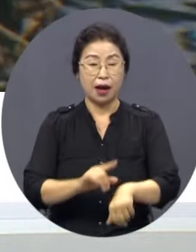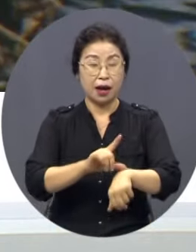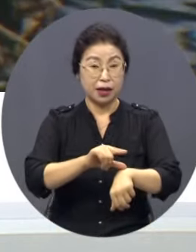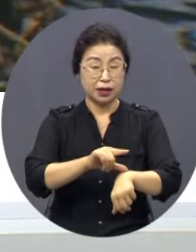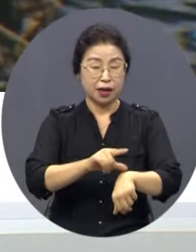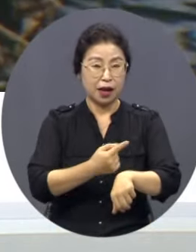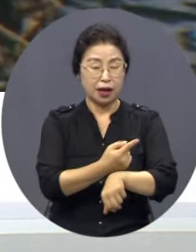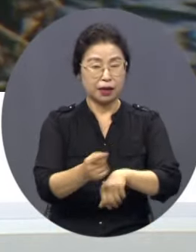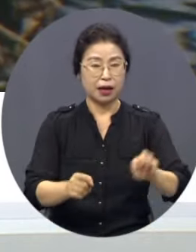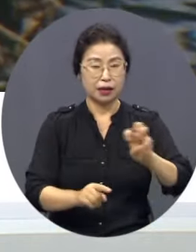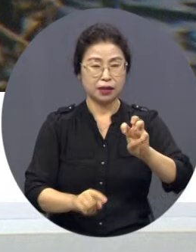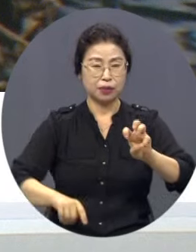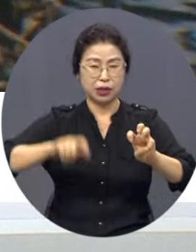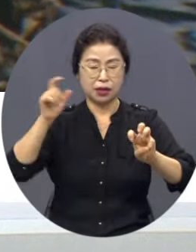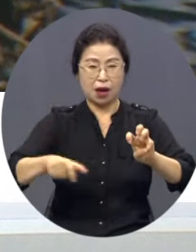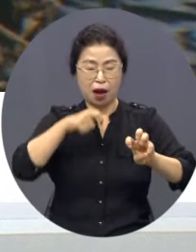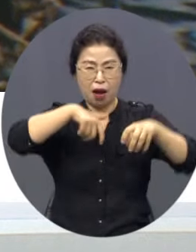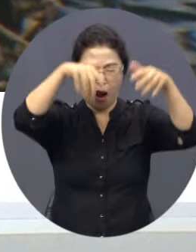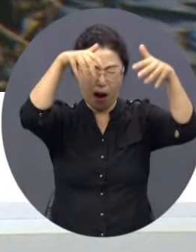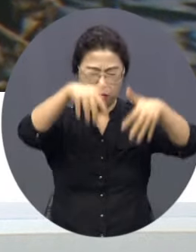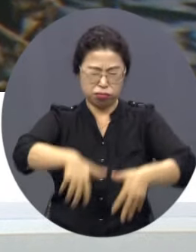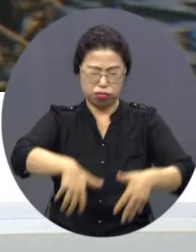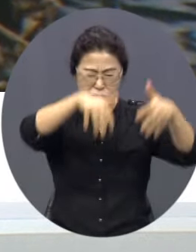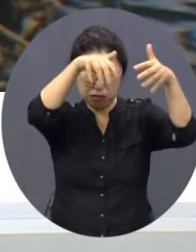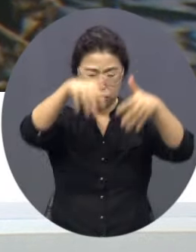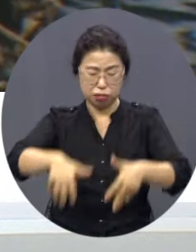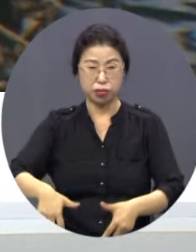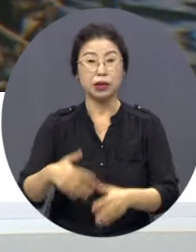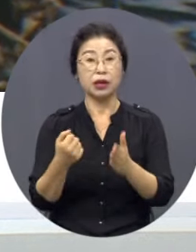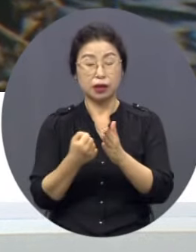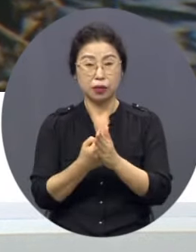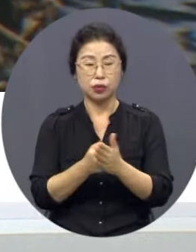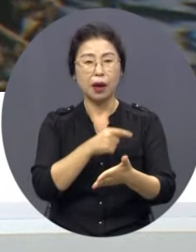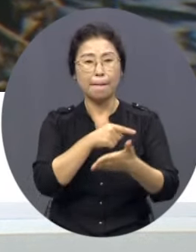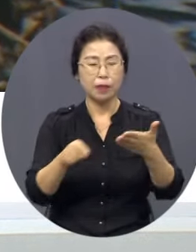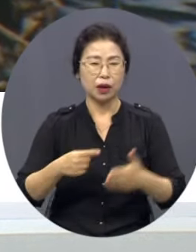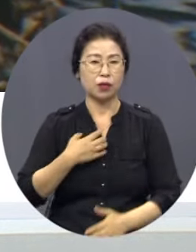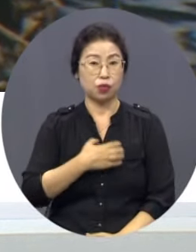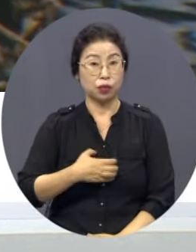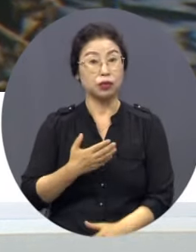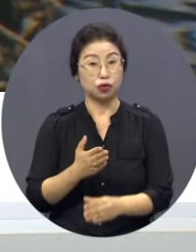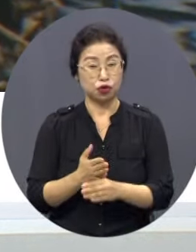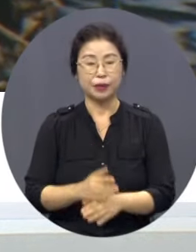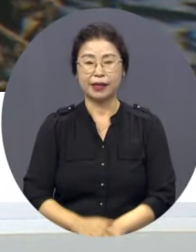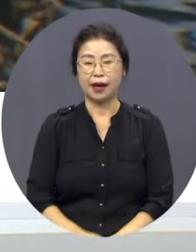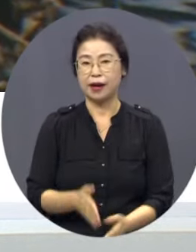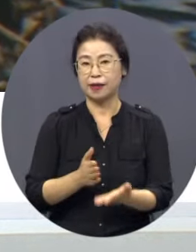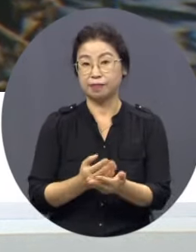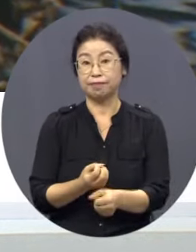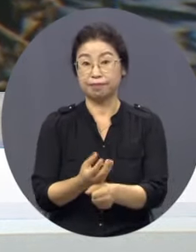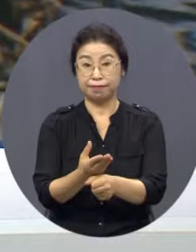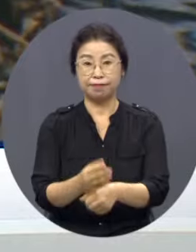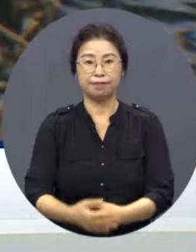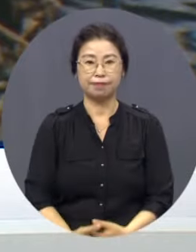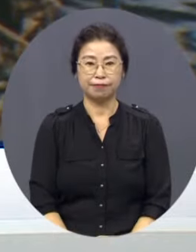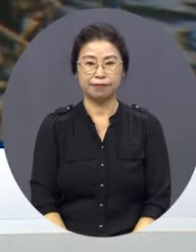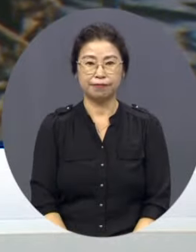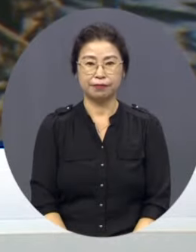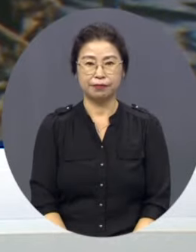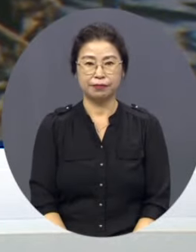시간당 30mm가 넘는 집중호우가 쏟아지면서 피해도 우려되고 있습니다. 보도에 김항섭